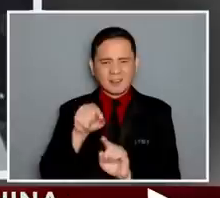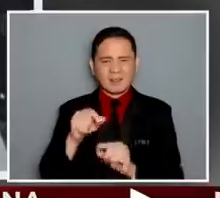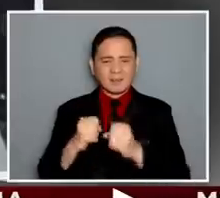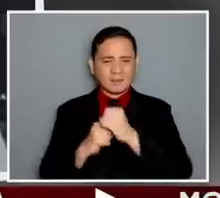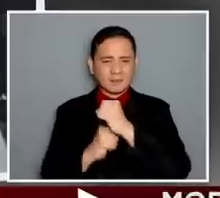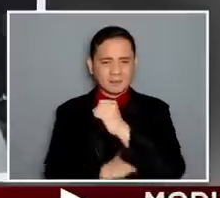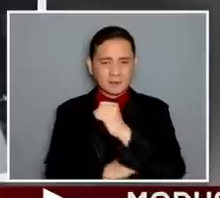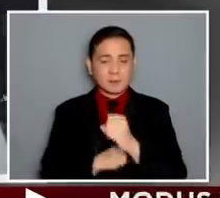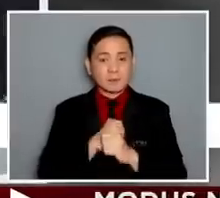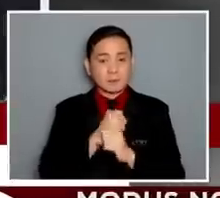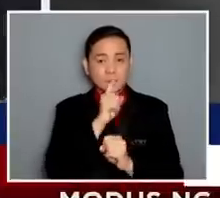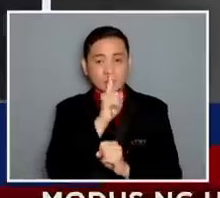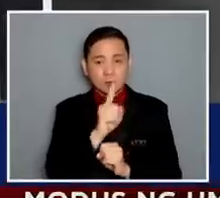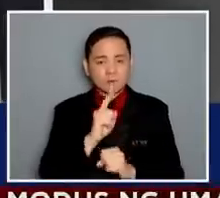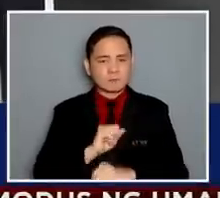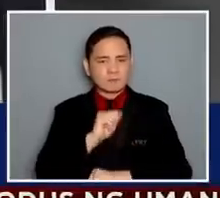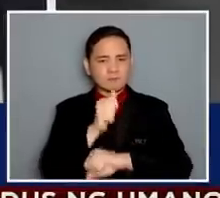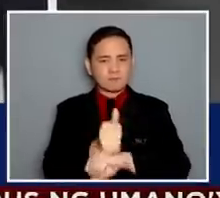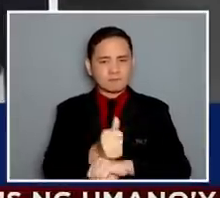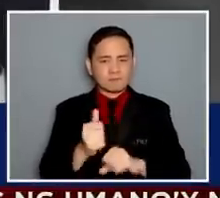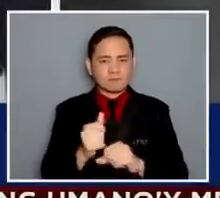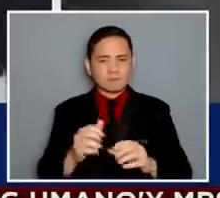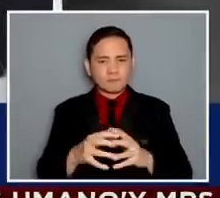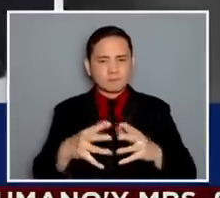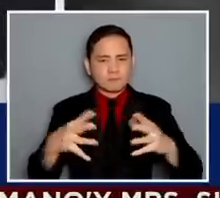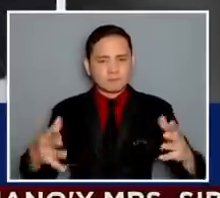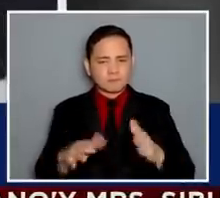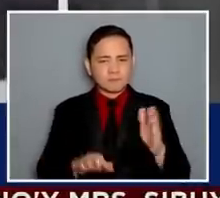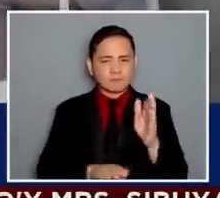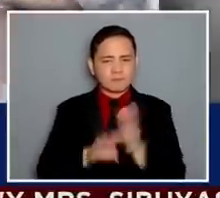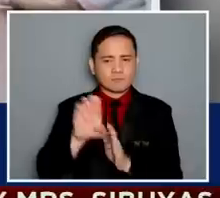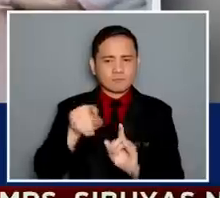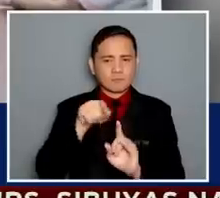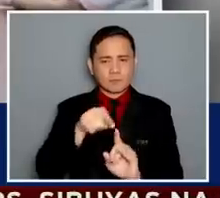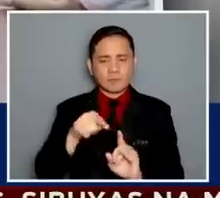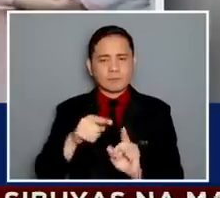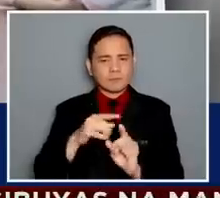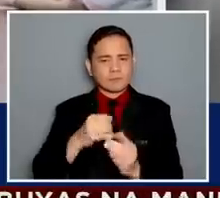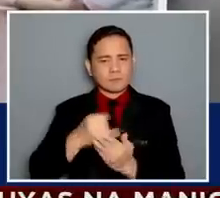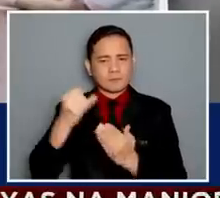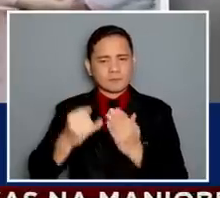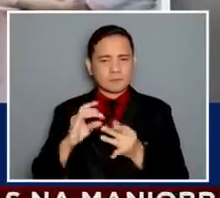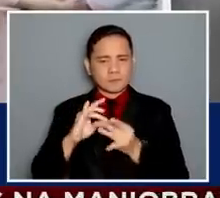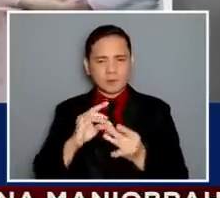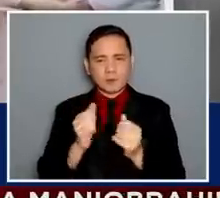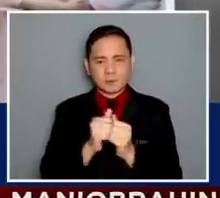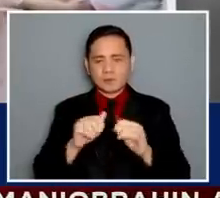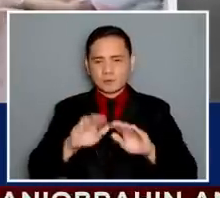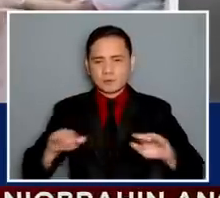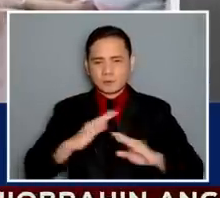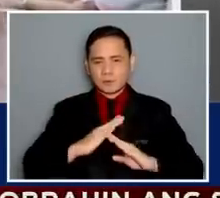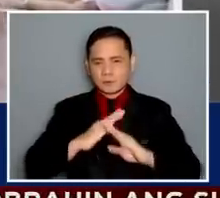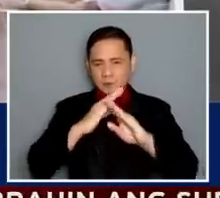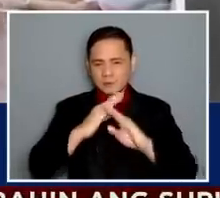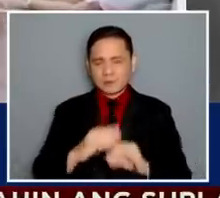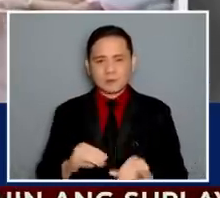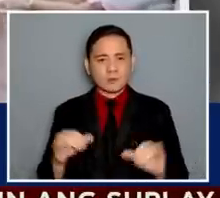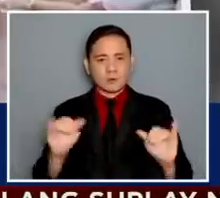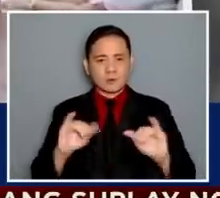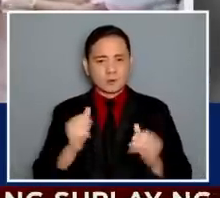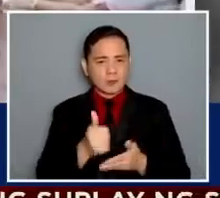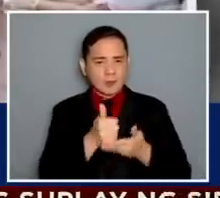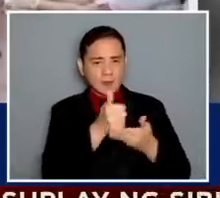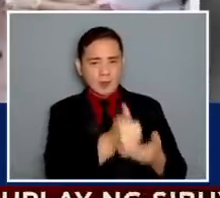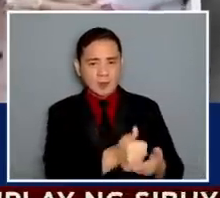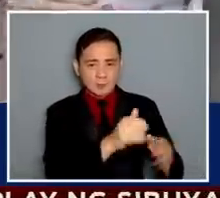palawakin ang mga programa ng ahensya kaugnay sa child protection at palakasin ang pagtulong sa mga batang